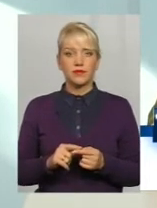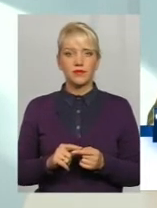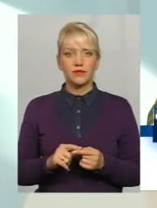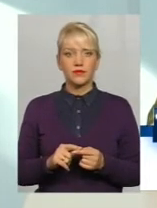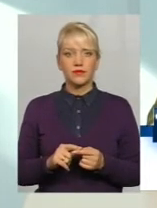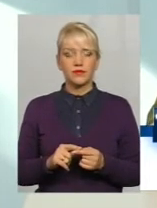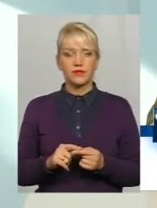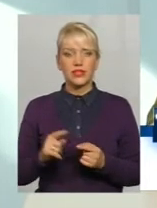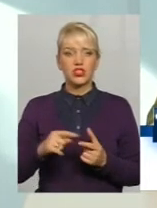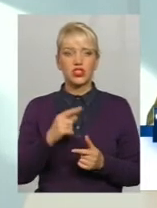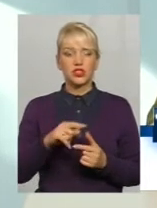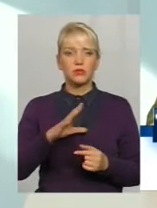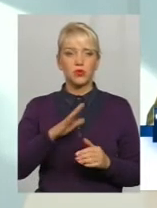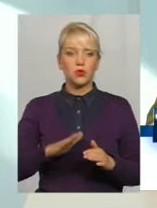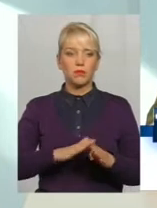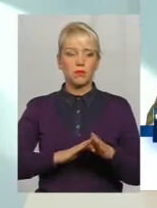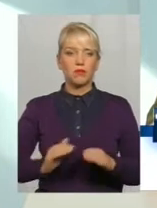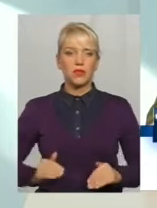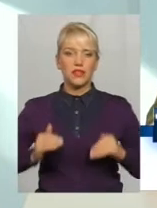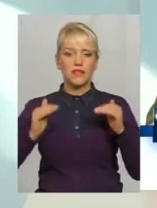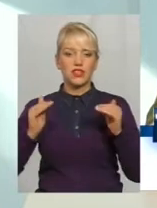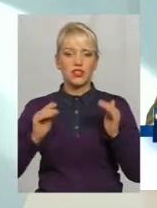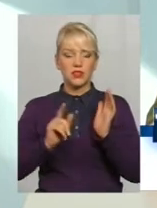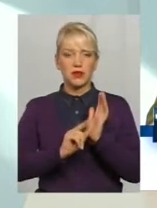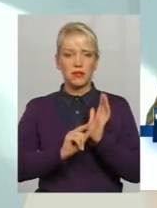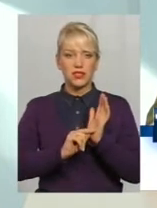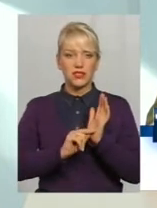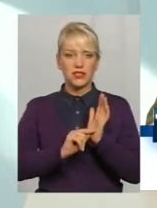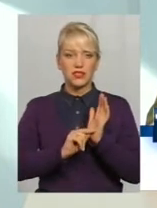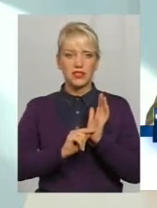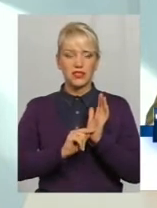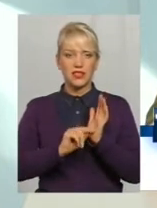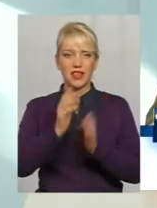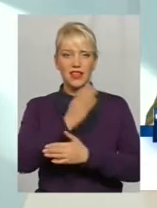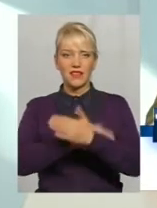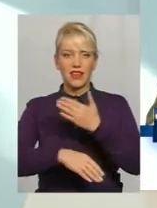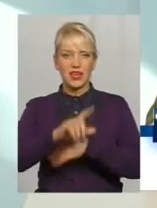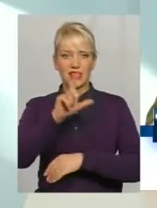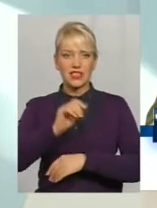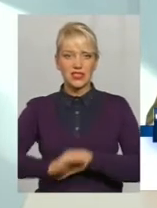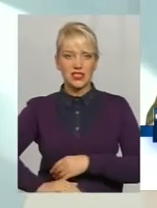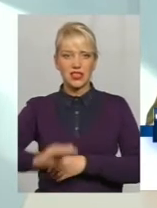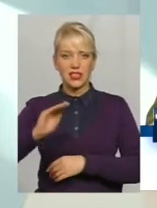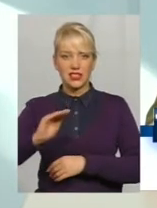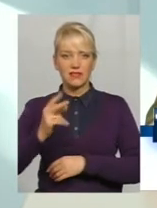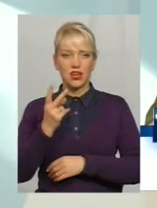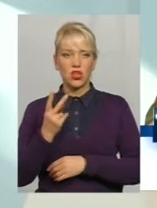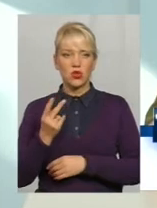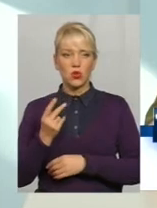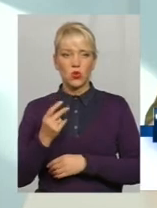Чи відбулося підвищення пенсії інваліда з дитинства другої